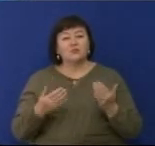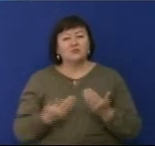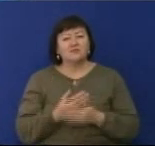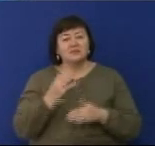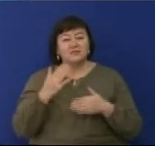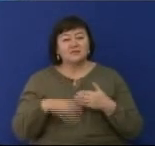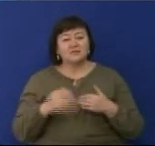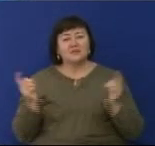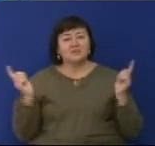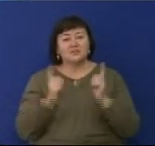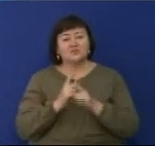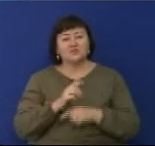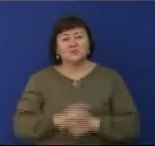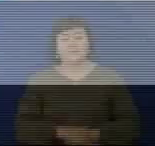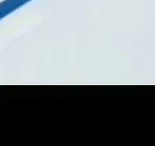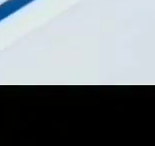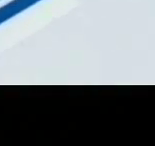все вам доброго и до встречи